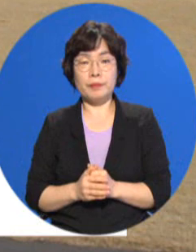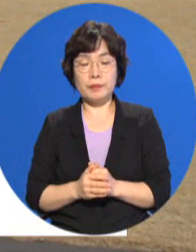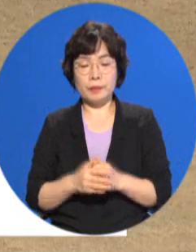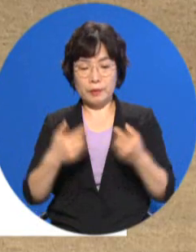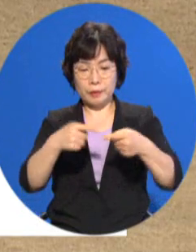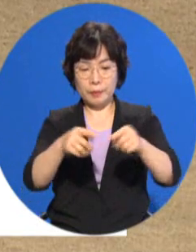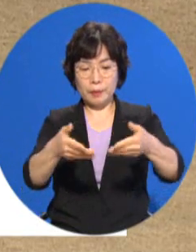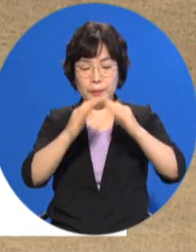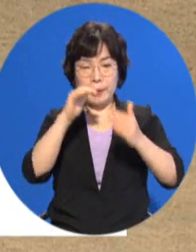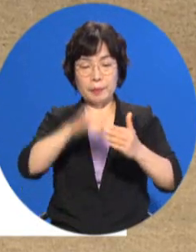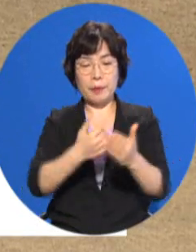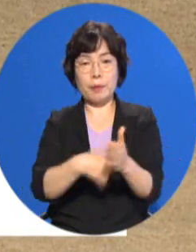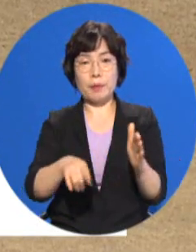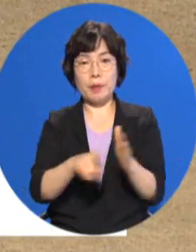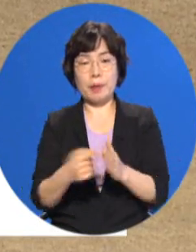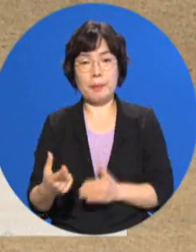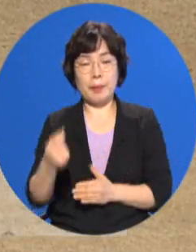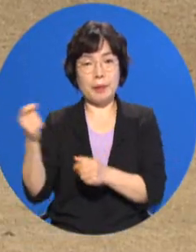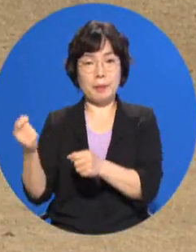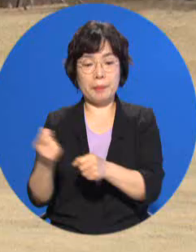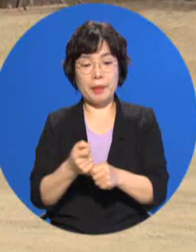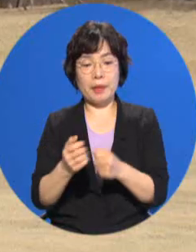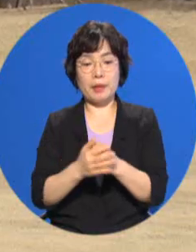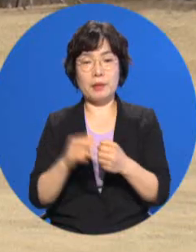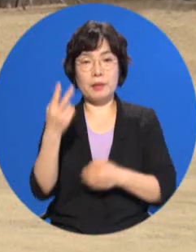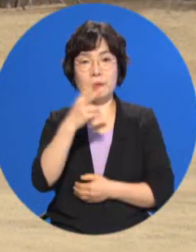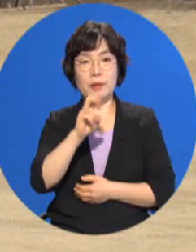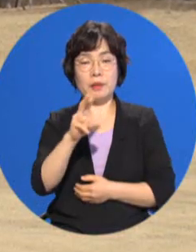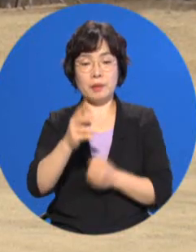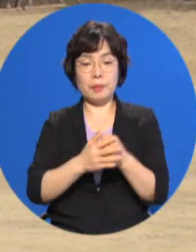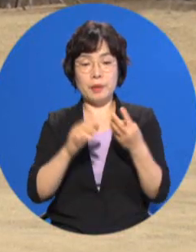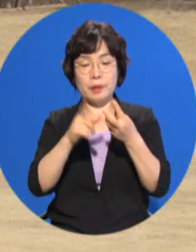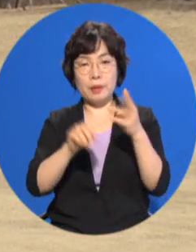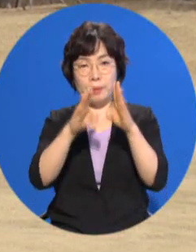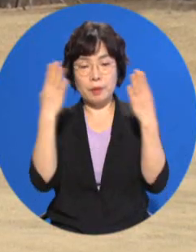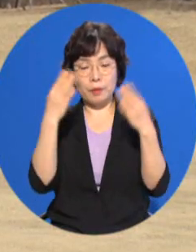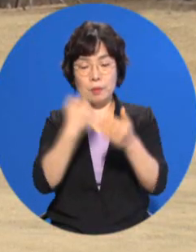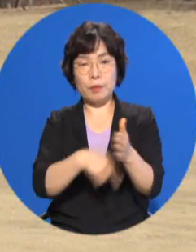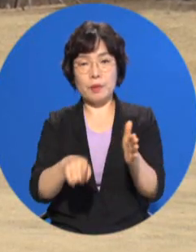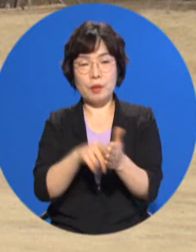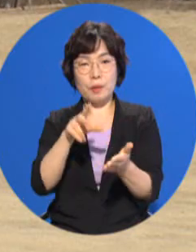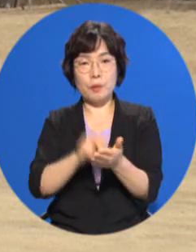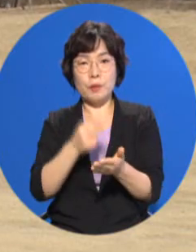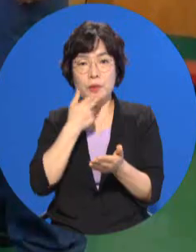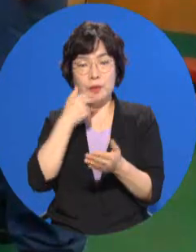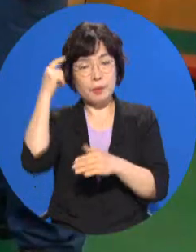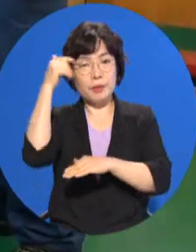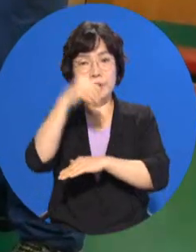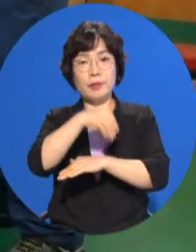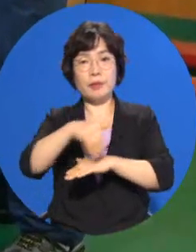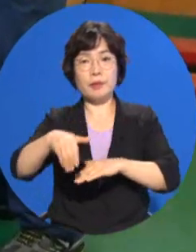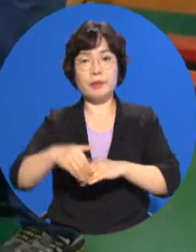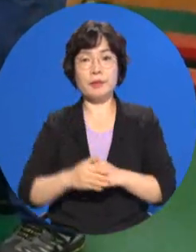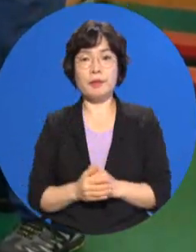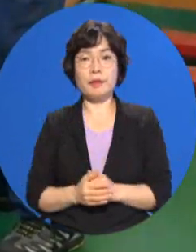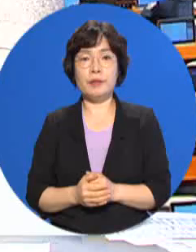캠퍼스 착공을 위한 후속 작업에도 속도를 내 2022년 3월 개교에 차질이 없도록 할 예정입니다.